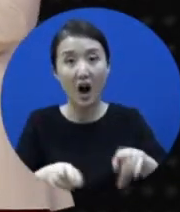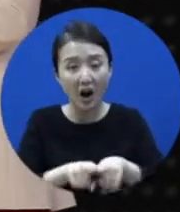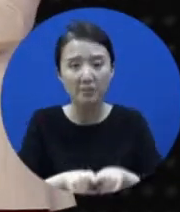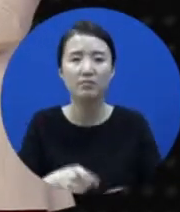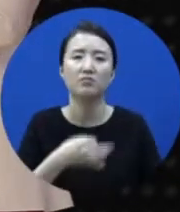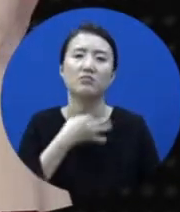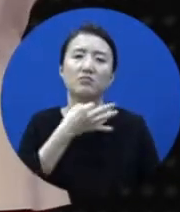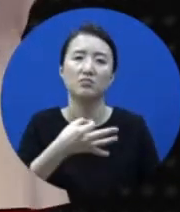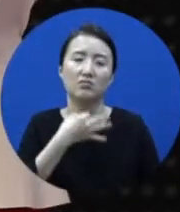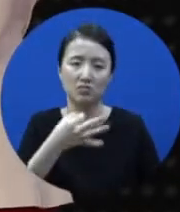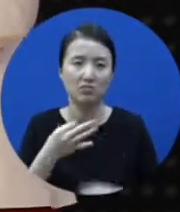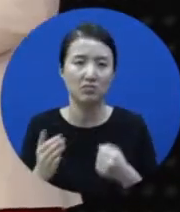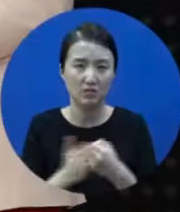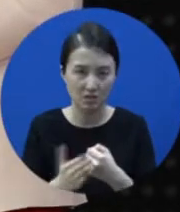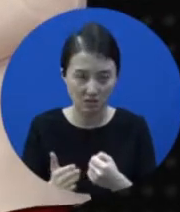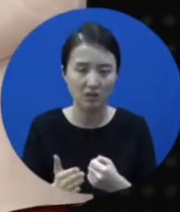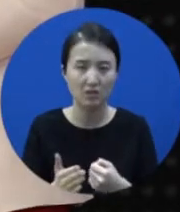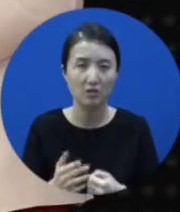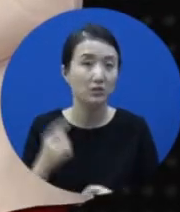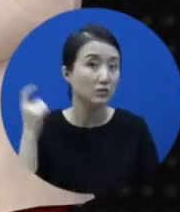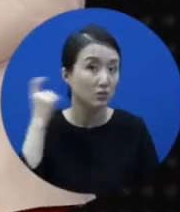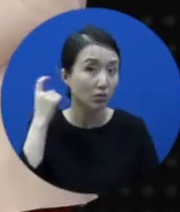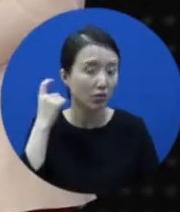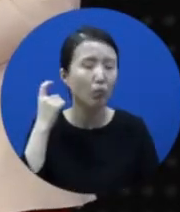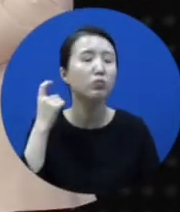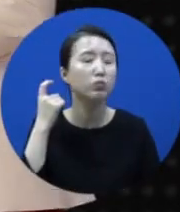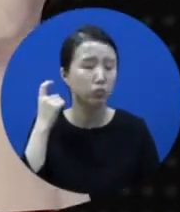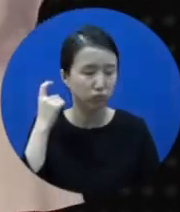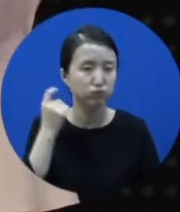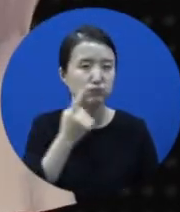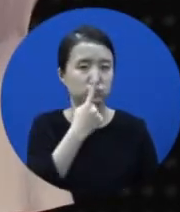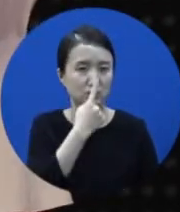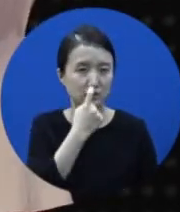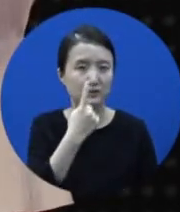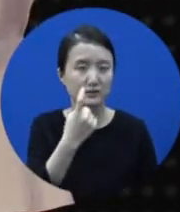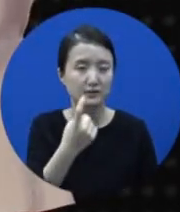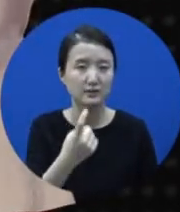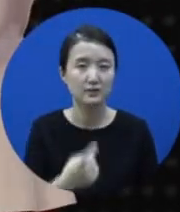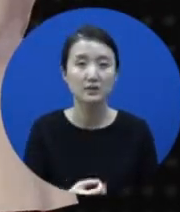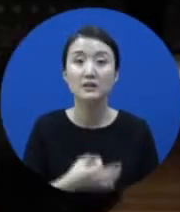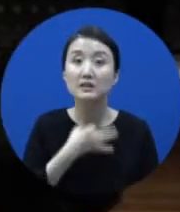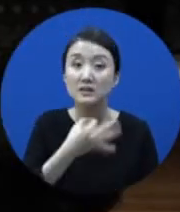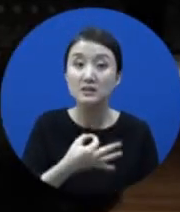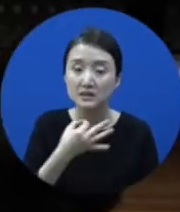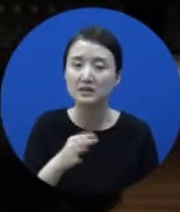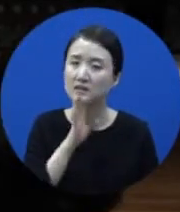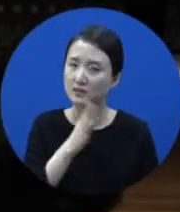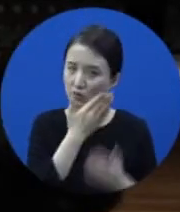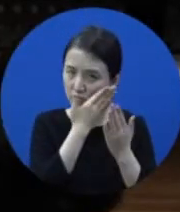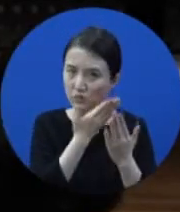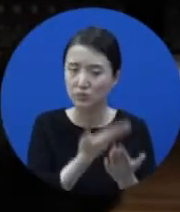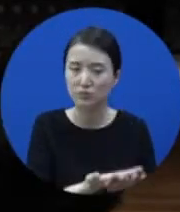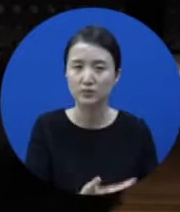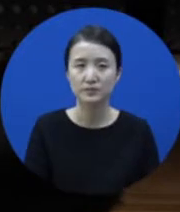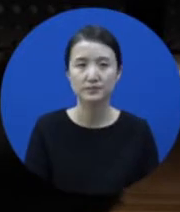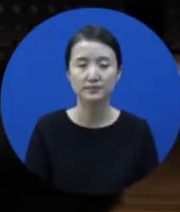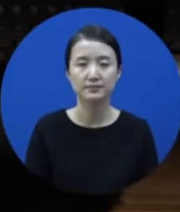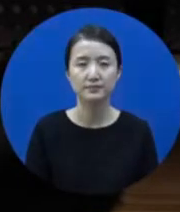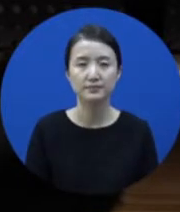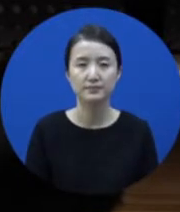아주 좋습니다. 바로 목소리가 연기력을 좌우한다는 얘기입니다. 자, 우리는